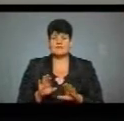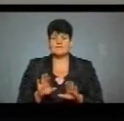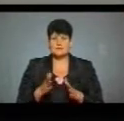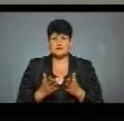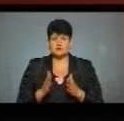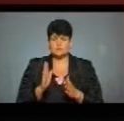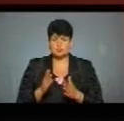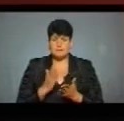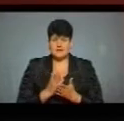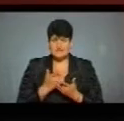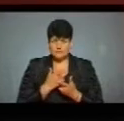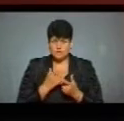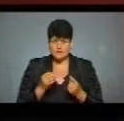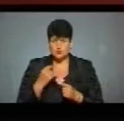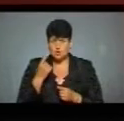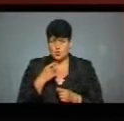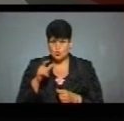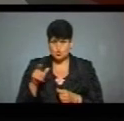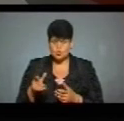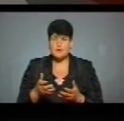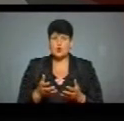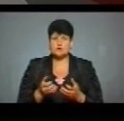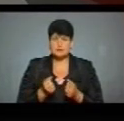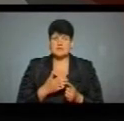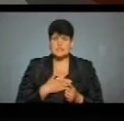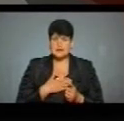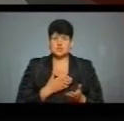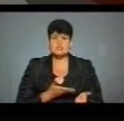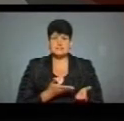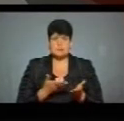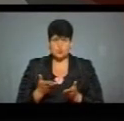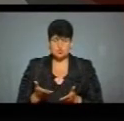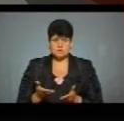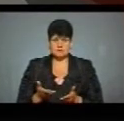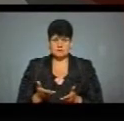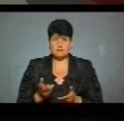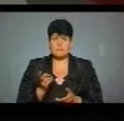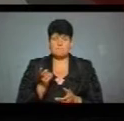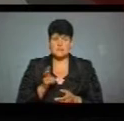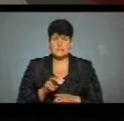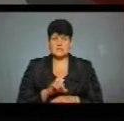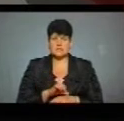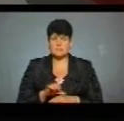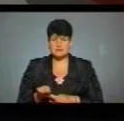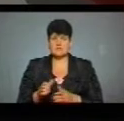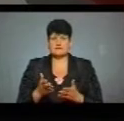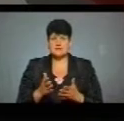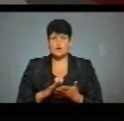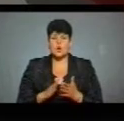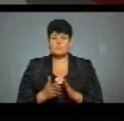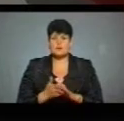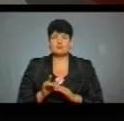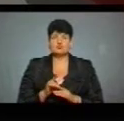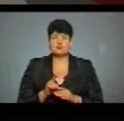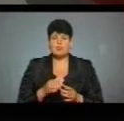ми будемо мати інформацію, що особа отримала наше запрошення прийти на митницю для з'ясування обставин, чому автомобіль